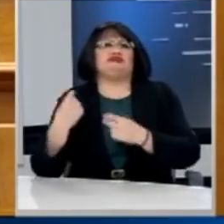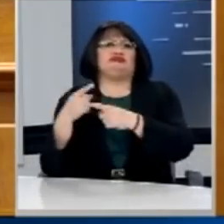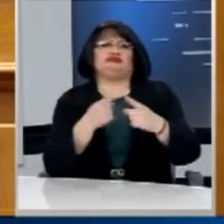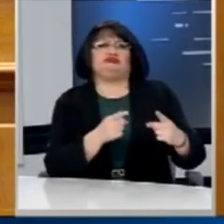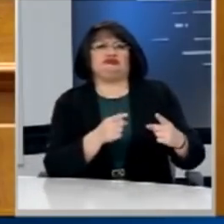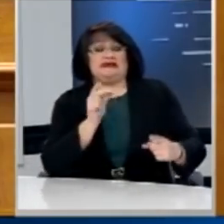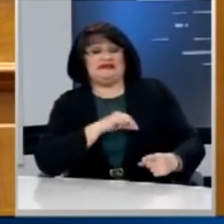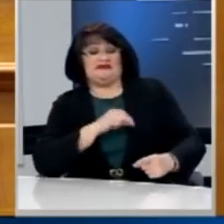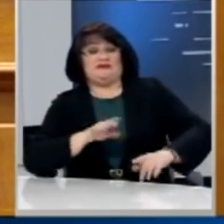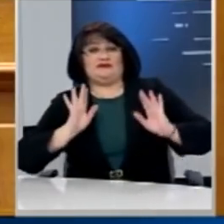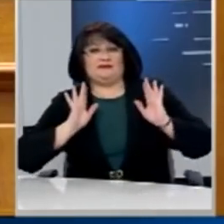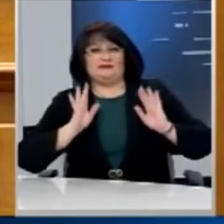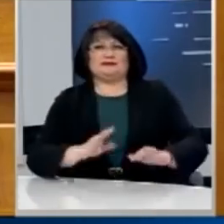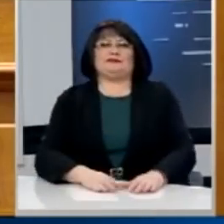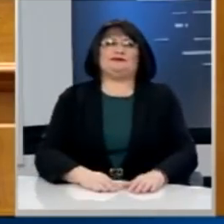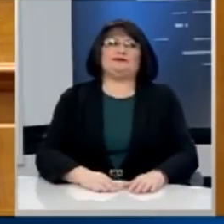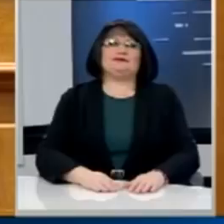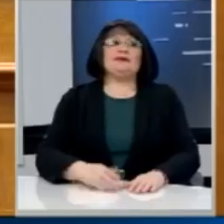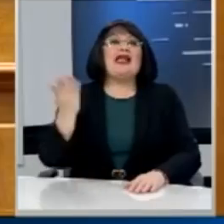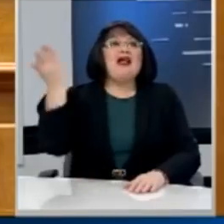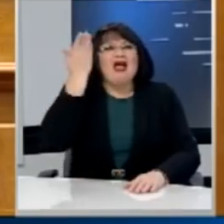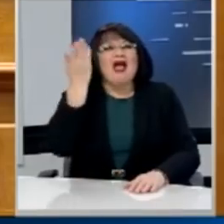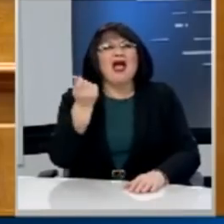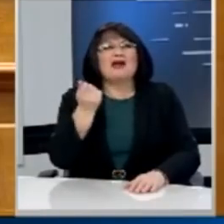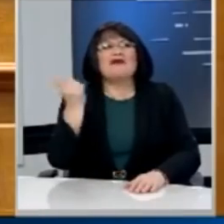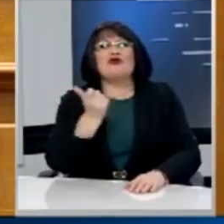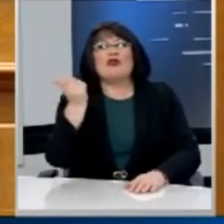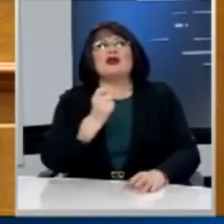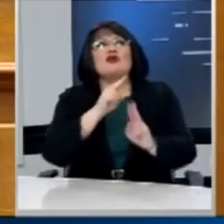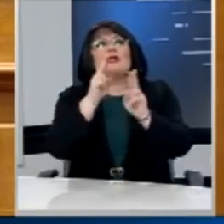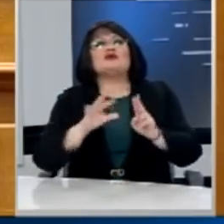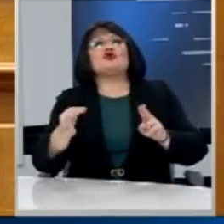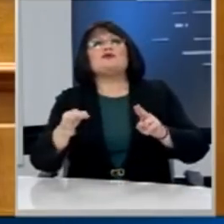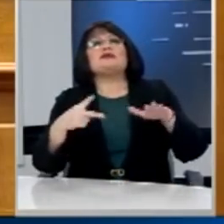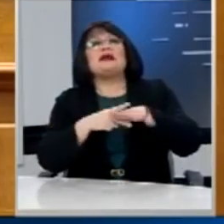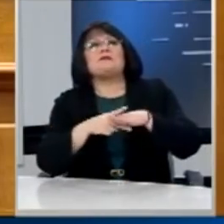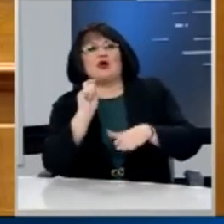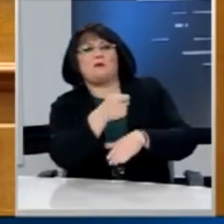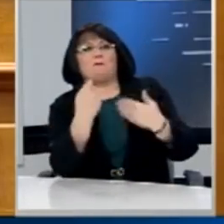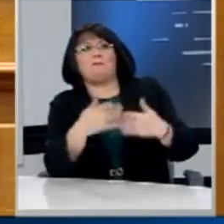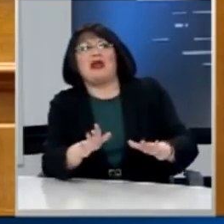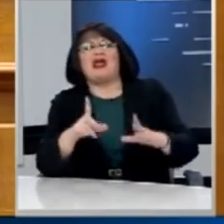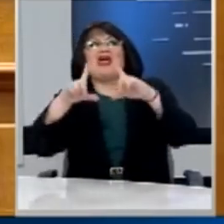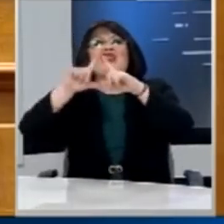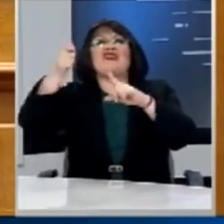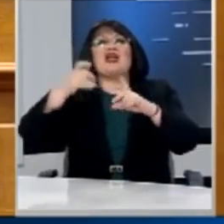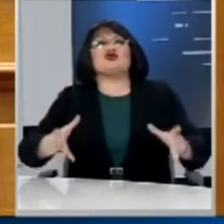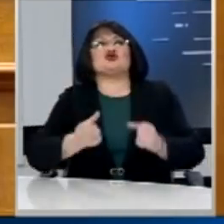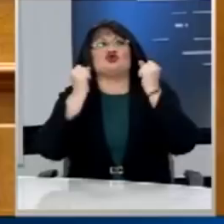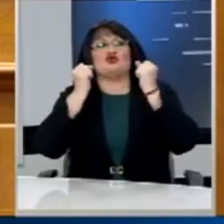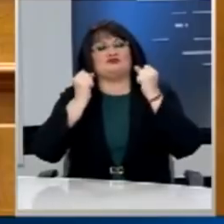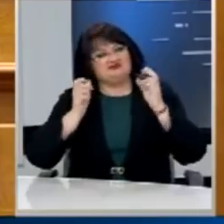Αποπληρώθηκε επίσης το ακριβό τμήμα των δανείων του Δουνουτού. Η ΔΕΗ σώθηκε,